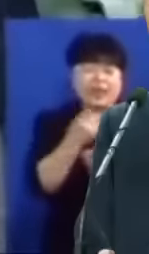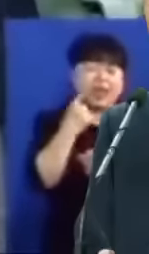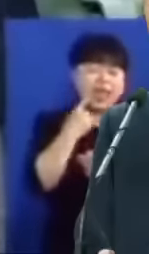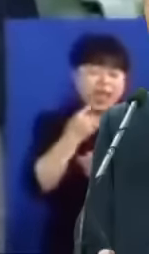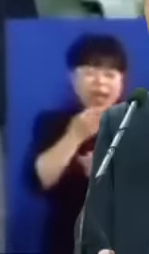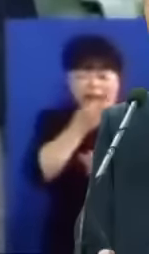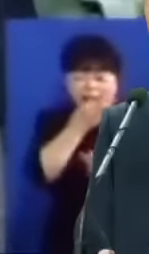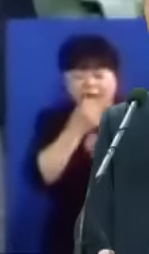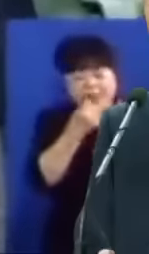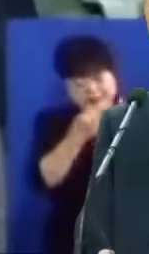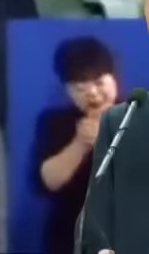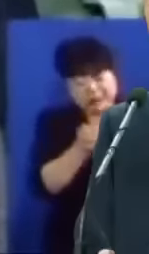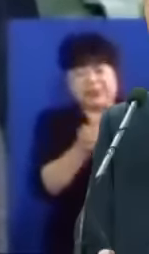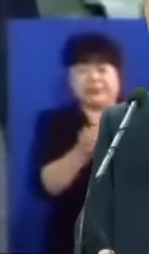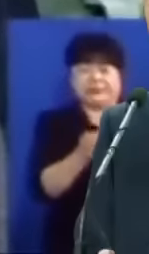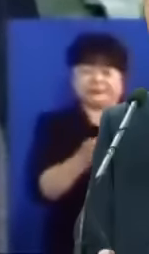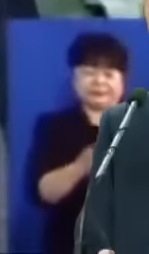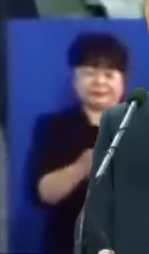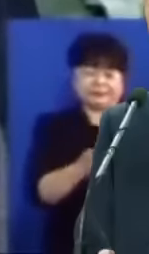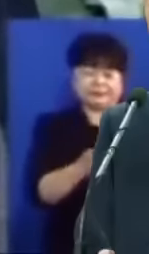탐욕과 욕심으로 인생이